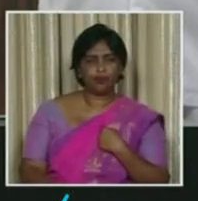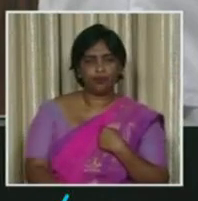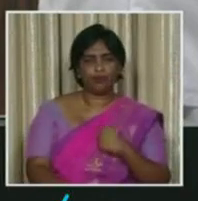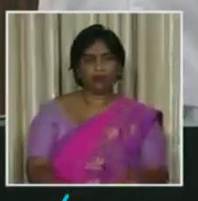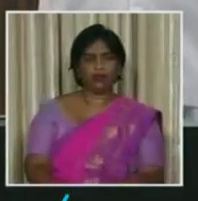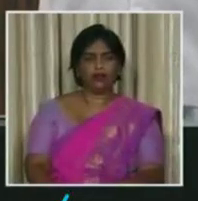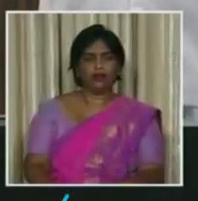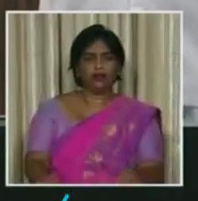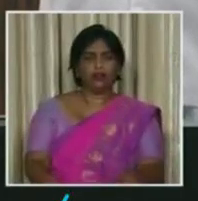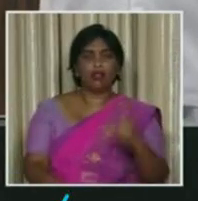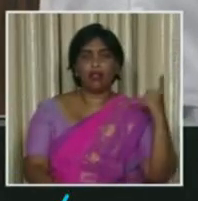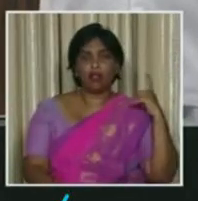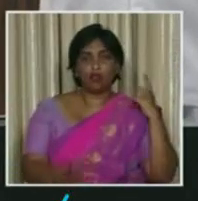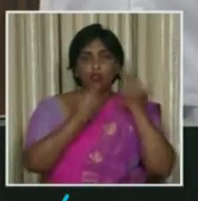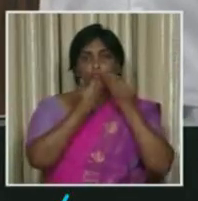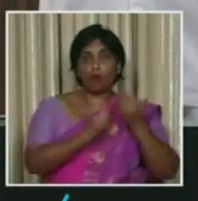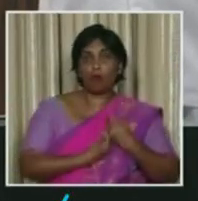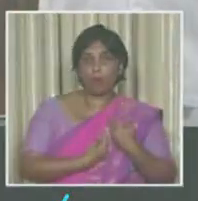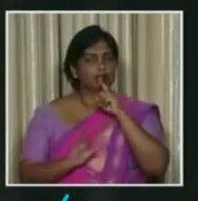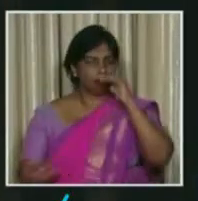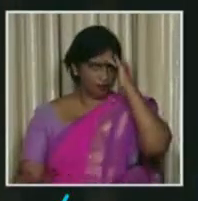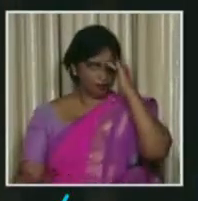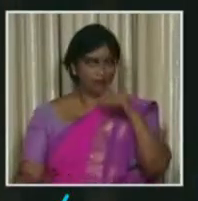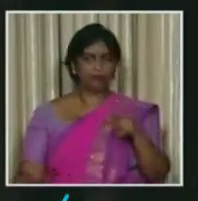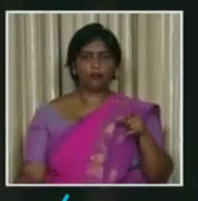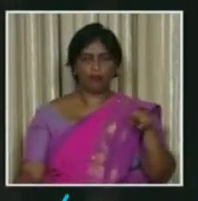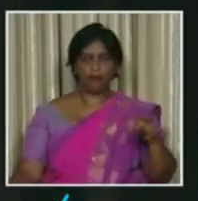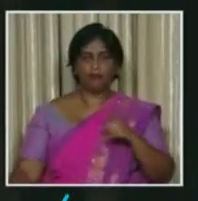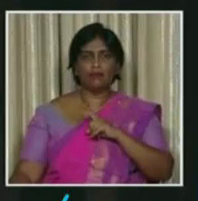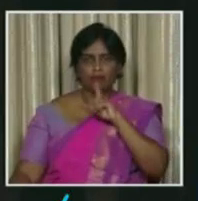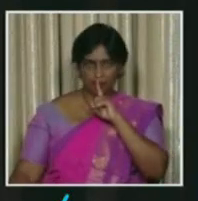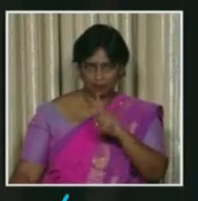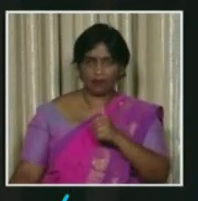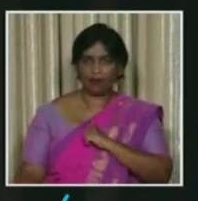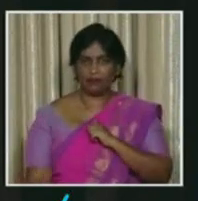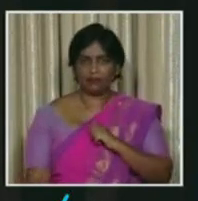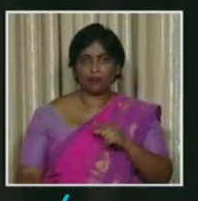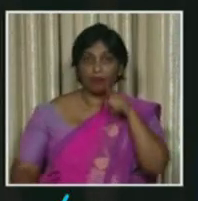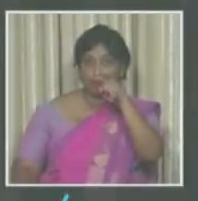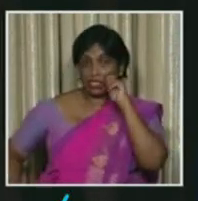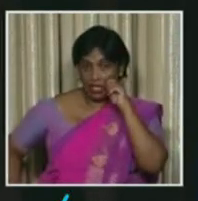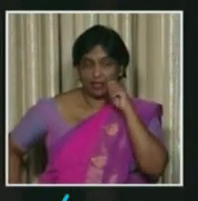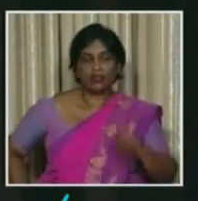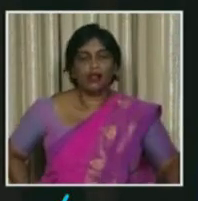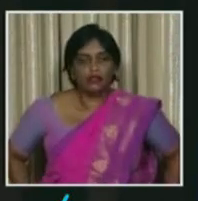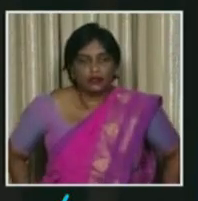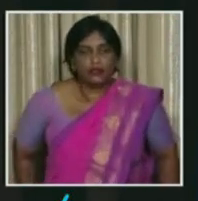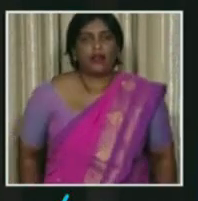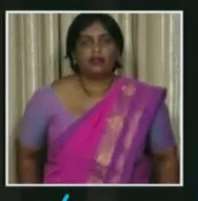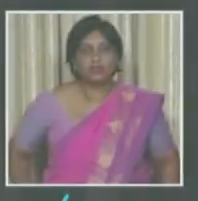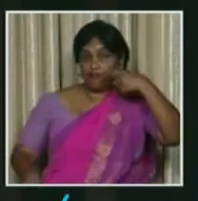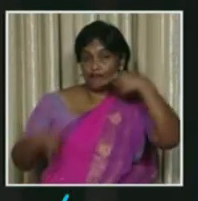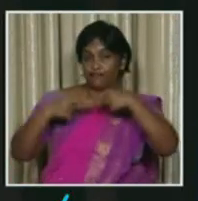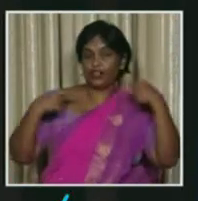ආරක්ෂක ආරක්ෂකංශයෙන් ලැබිච්ච උපදෙස් අනුව අපි තීන්දුව දීලා තියෙනවා. එතුමාට මම දැනගන්න කියන්න කැමති එතුමාගේ පියාට විරුද්ධව දෝෂාභියෝගය